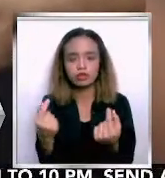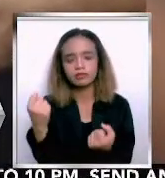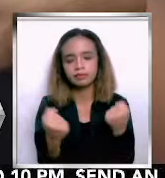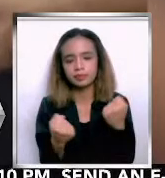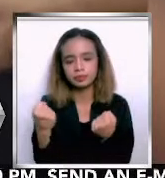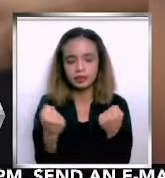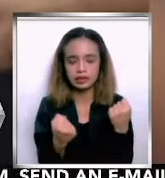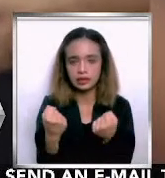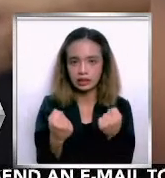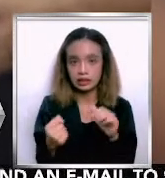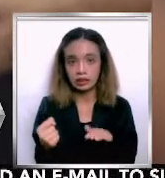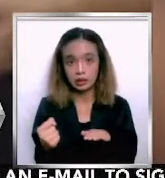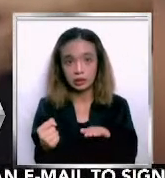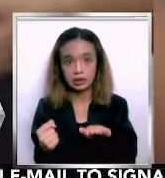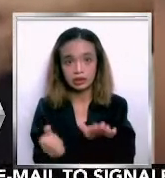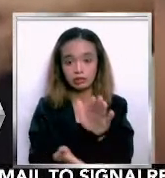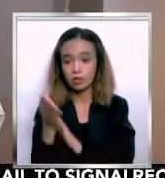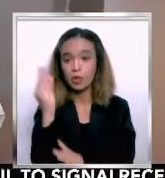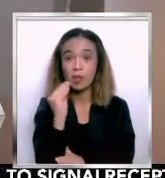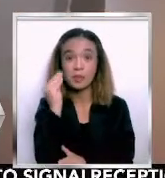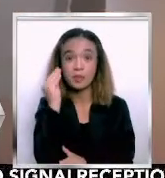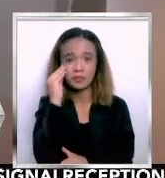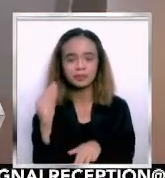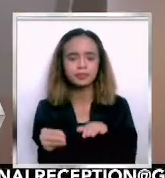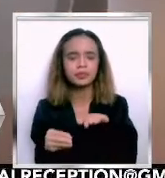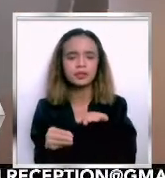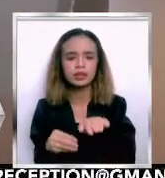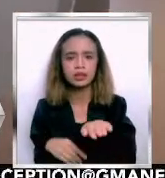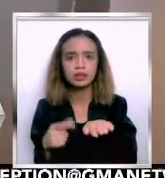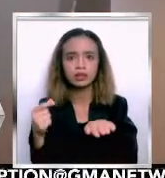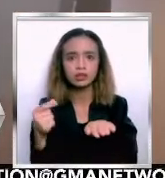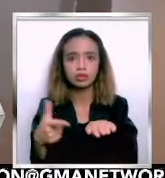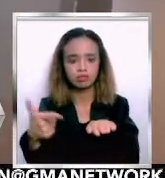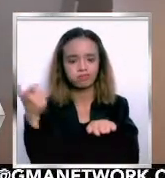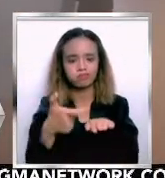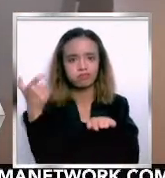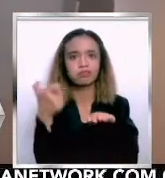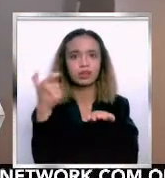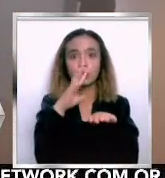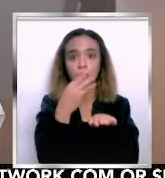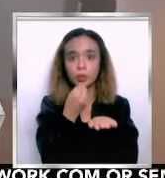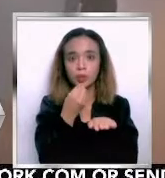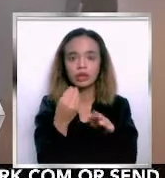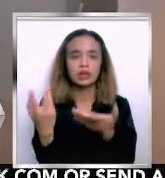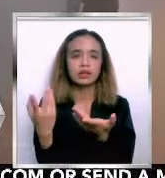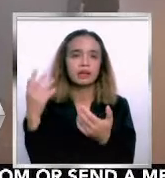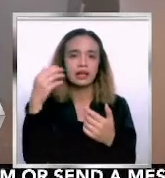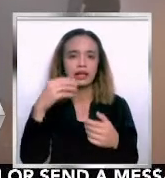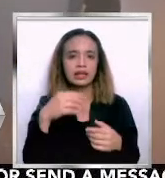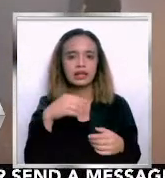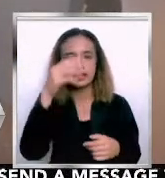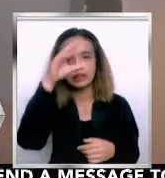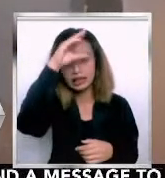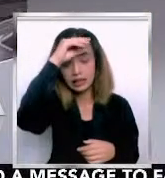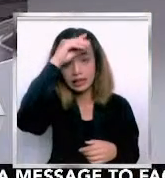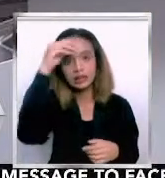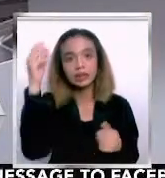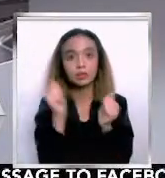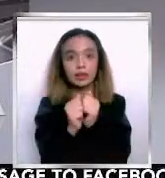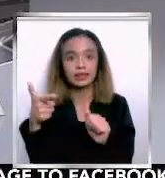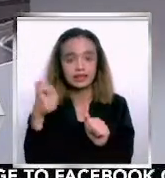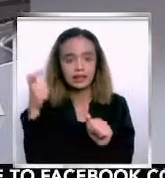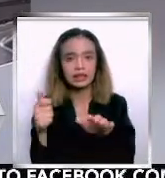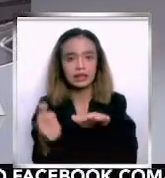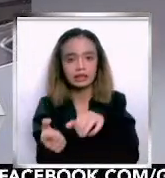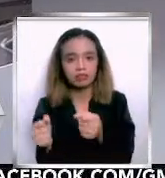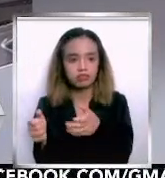Remigio, pauwi na sana sa kanila, bigla na lang siyang pinaputukan ng mga armadong lalaki. Nagawa naman niyang makapagmaniobra at makarating